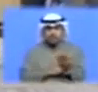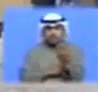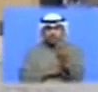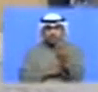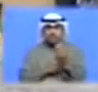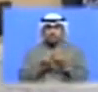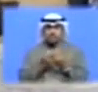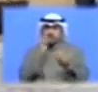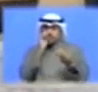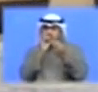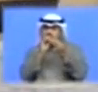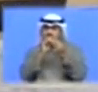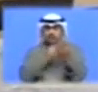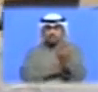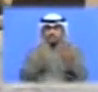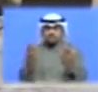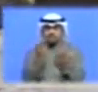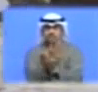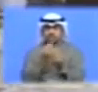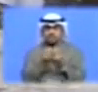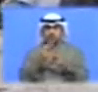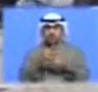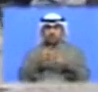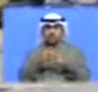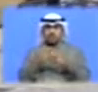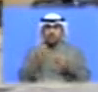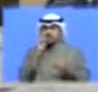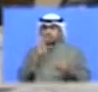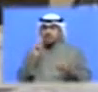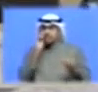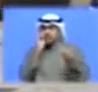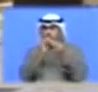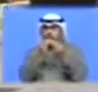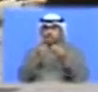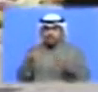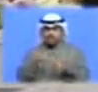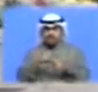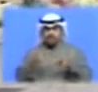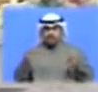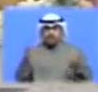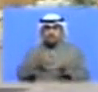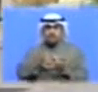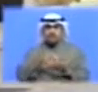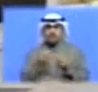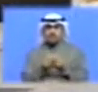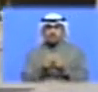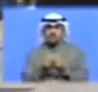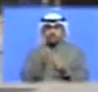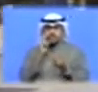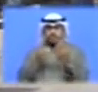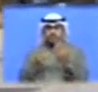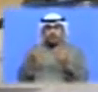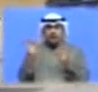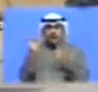الاتفاقيات ومذكرات التفاهم بين دولة الكويت وكل هذه الدول الشقيقة والصديقة، والتي